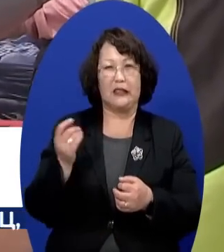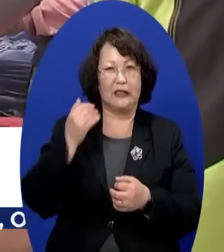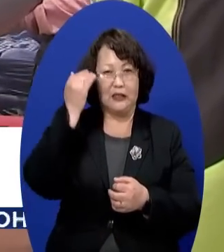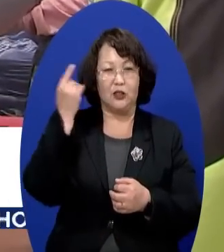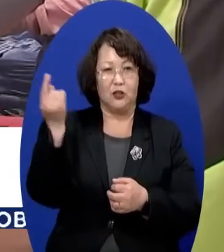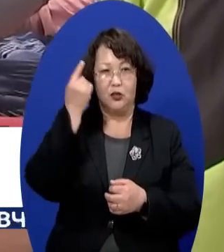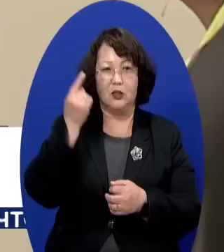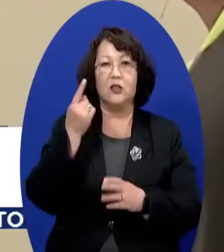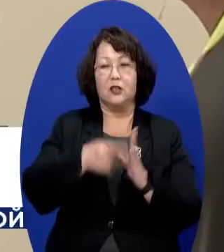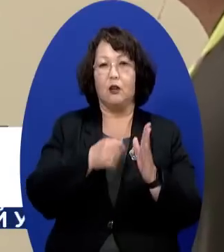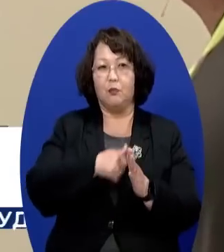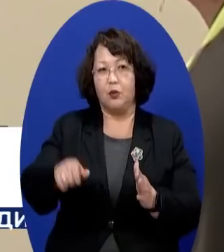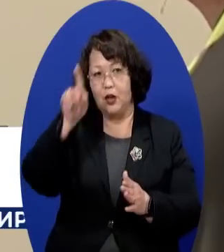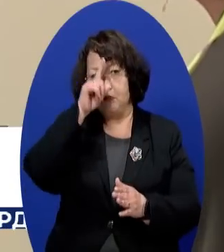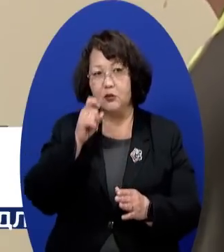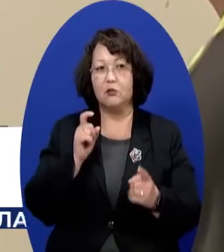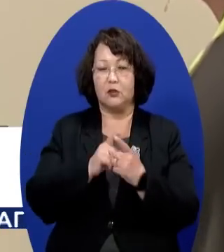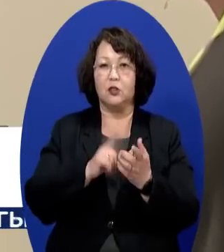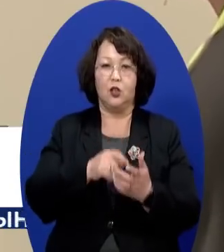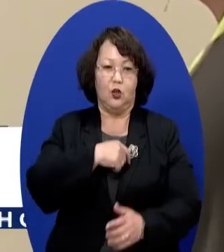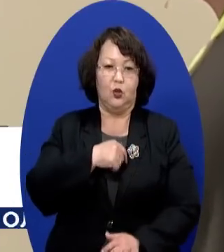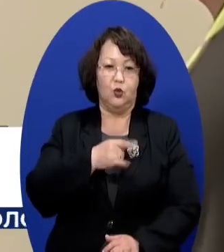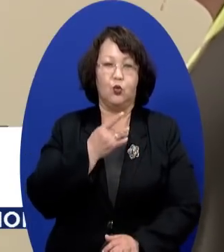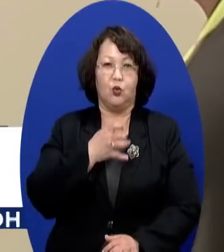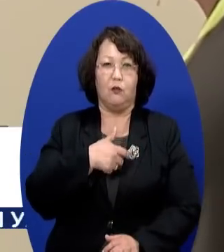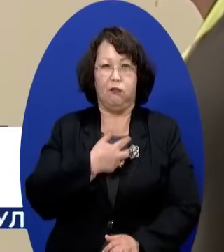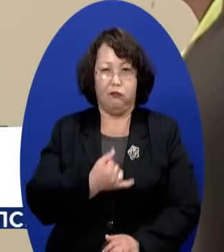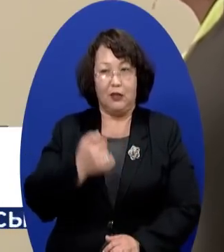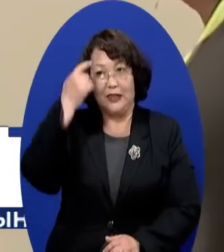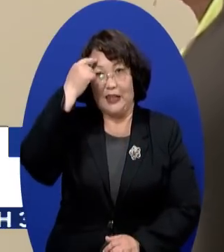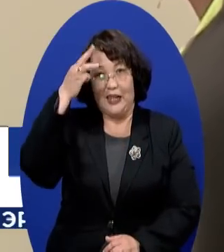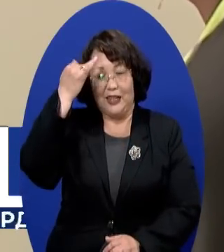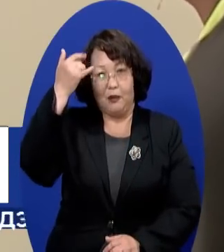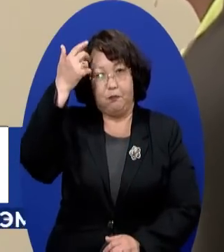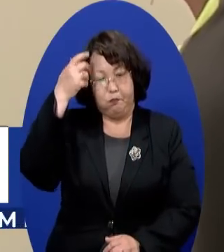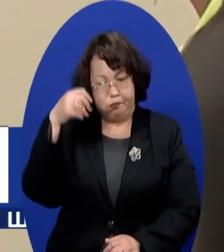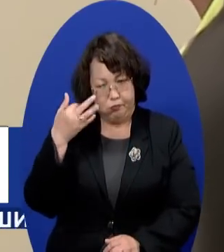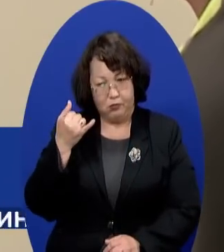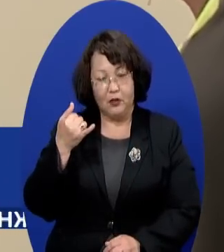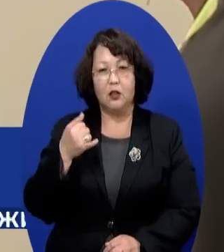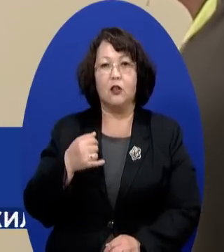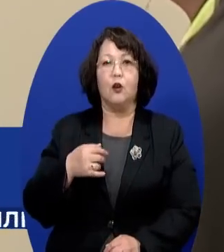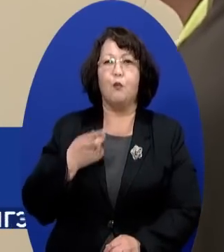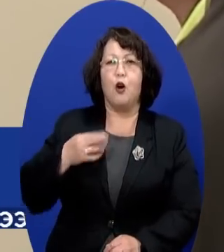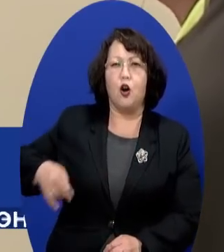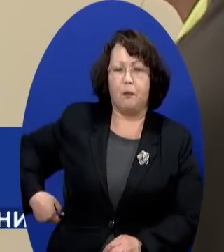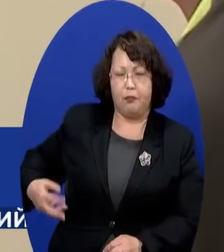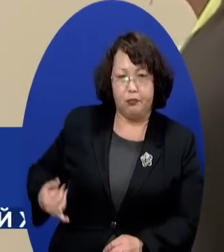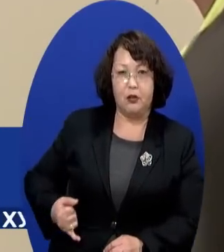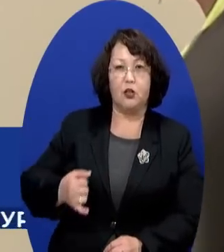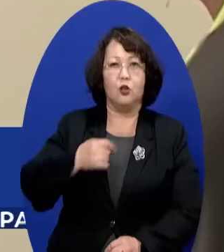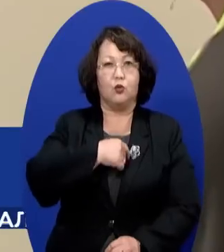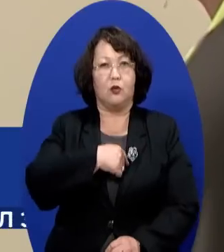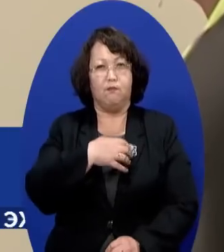эмчтэй үзүүлнэ гэсэн үг. Сүрхий гимтэн, тархины суцыг гимтэн, бөөрийн суцыг гимтэн, Тэгээд зүрхний шигдээс болон зүрхний харуулт болон